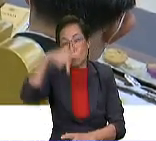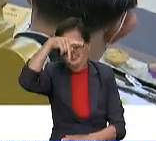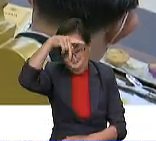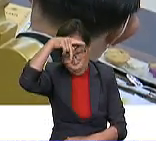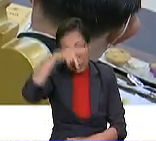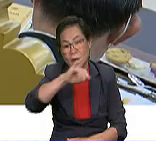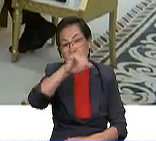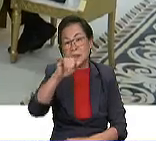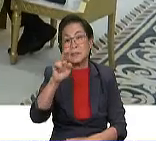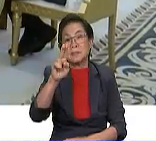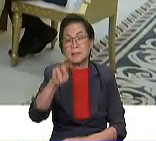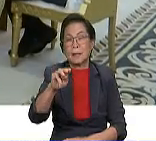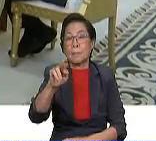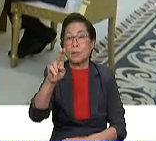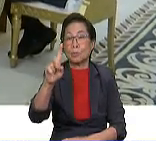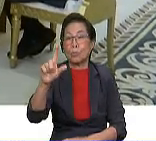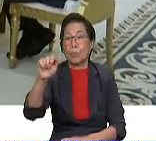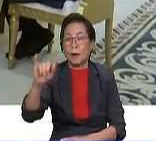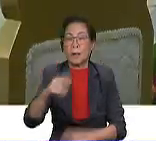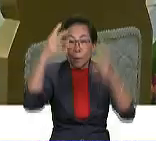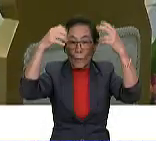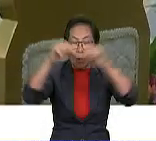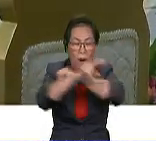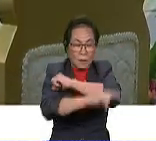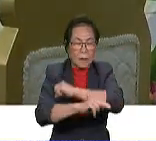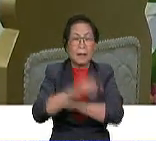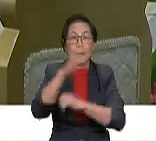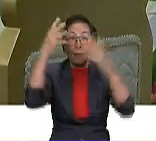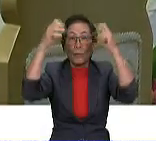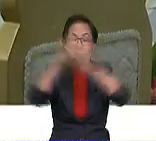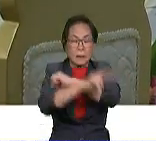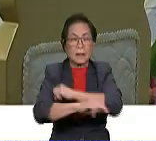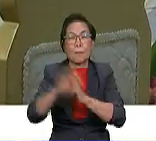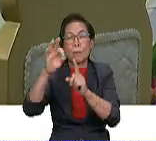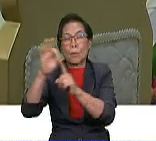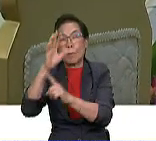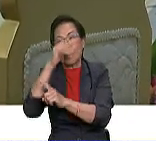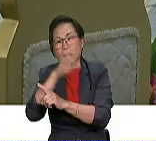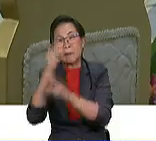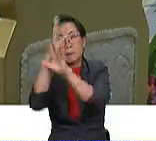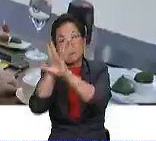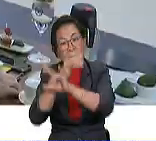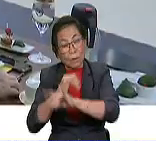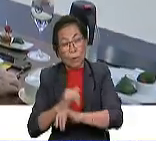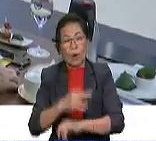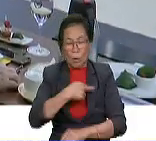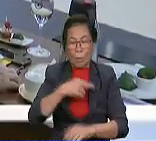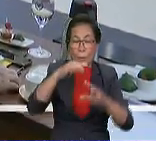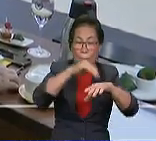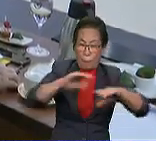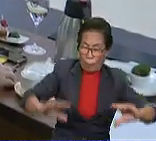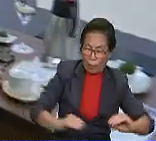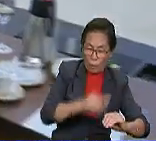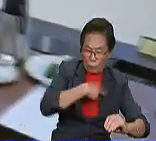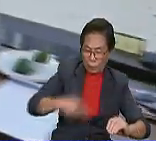masalah terjadi di yang dipertuan Negeri Pulau Pinang meulake Sabah dan Sarawak pada mesra itu raja-raja Melayu